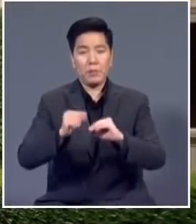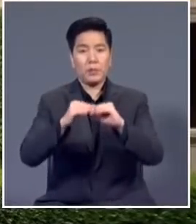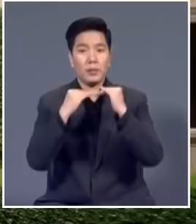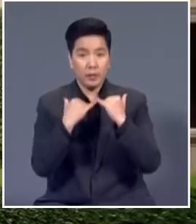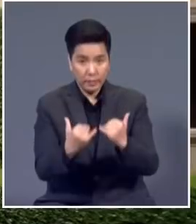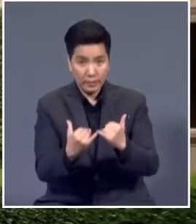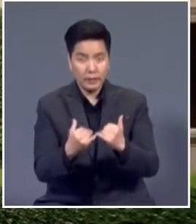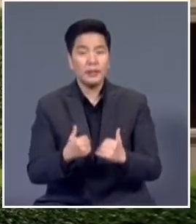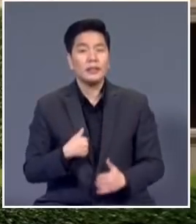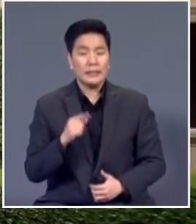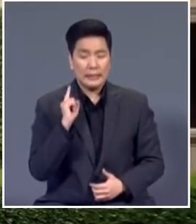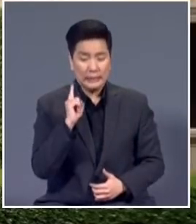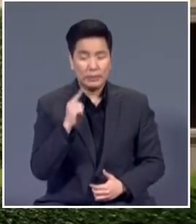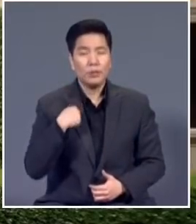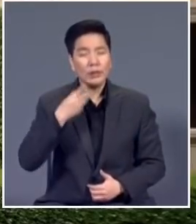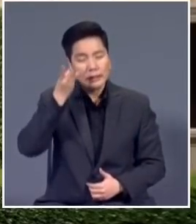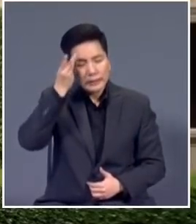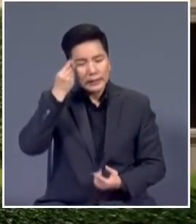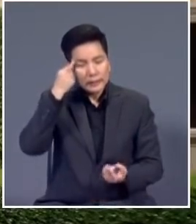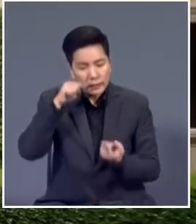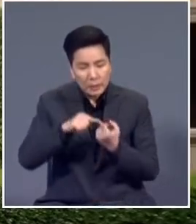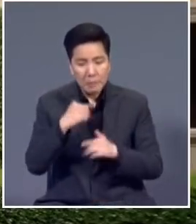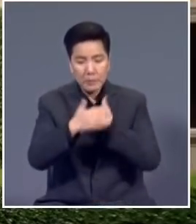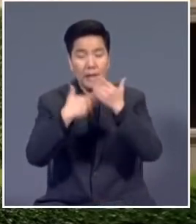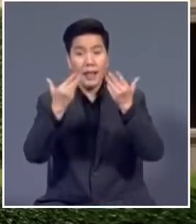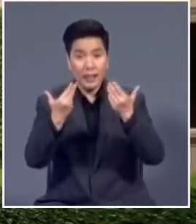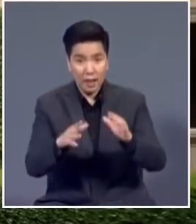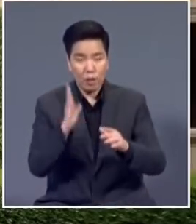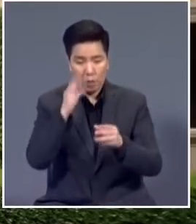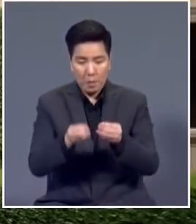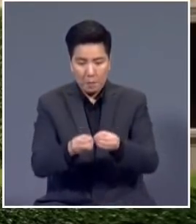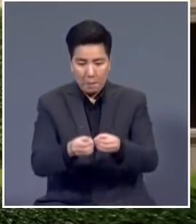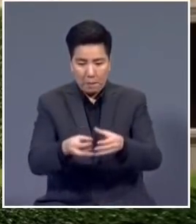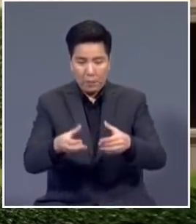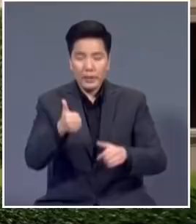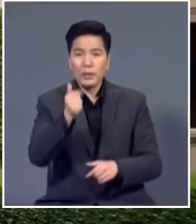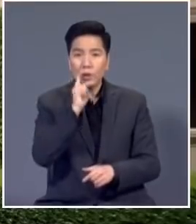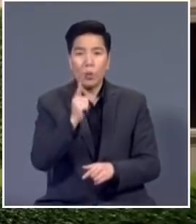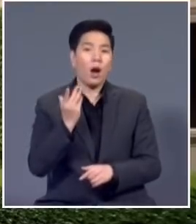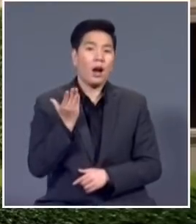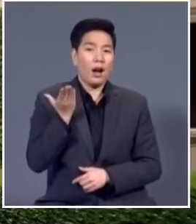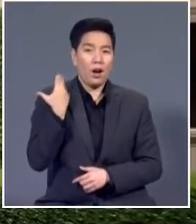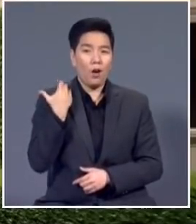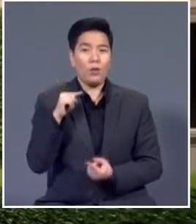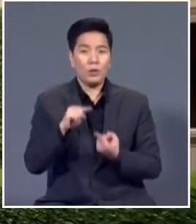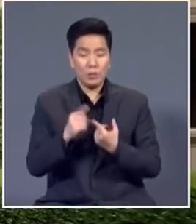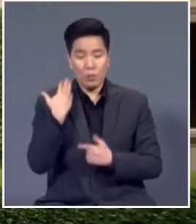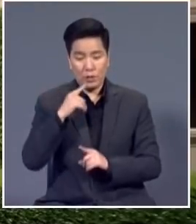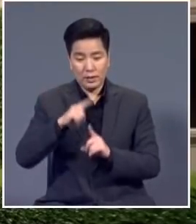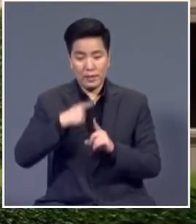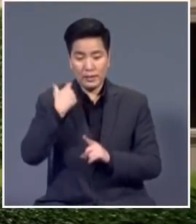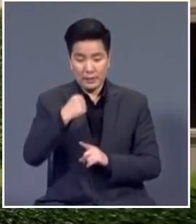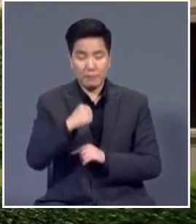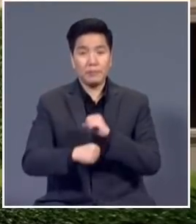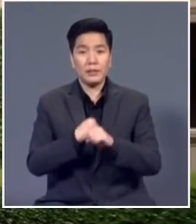อีกทั้งได้มีการคาดการณ์ว่าเศรษฐกิจประเทศที่พัฒนาแล้วจะขยายตัวได้ดีขึ้นกว่าที่ประมาณไว้เมื่อเดือนตุลาคม